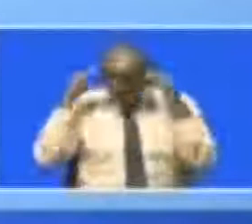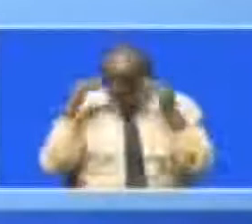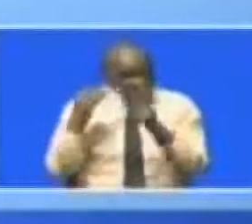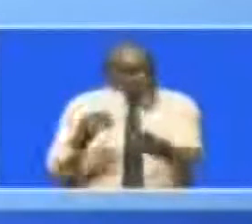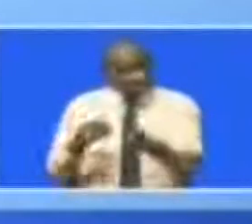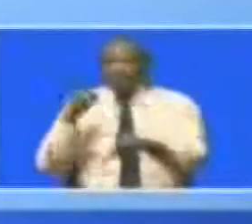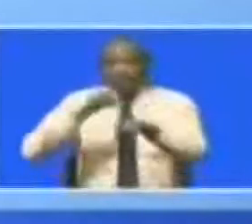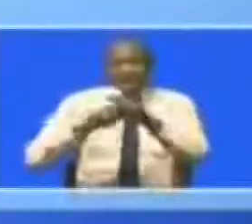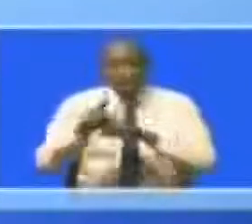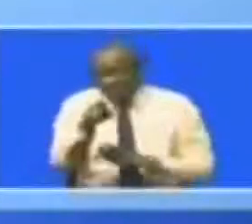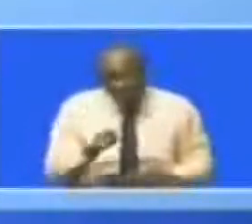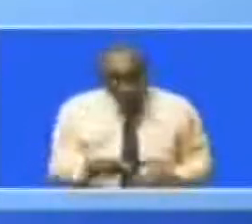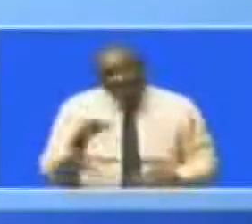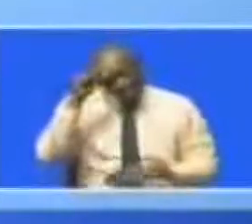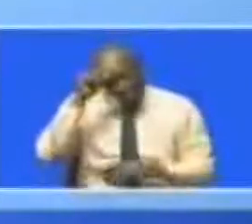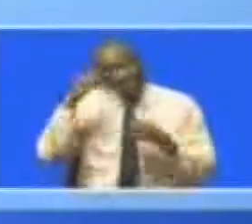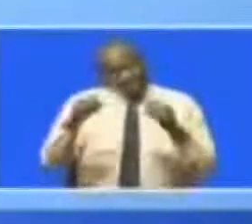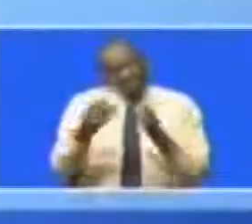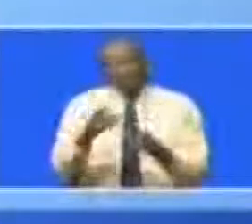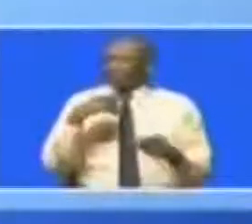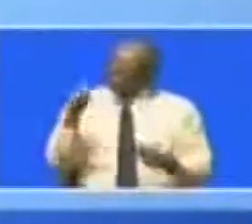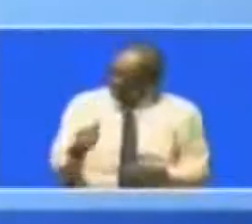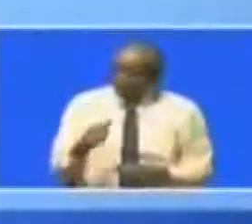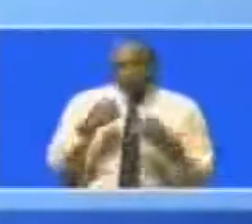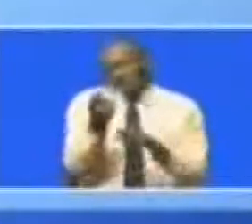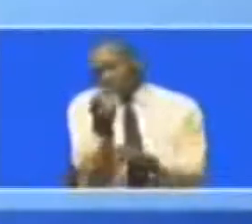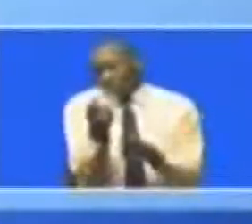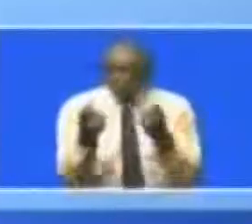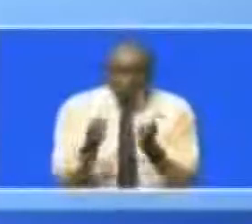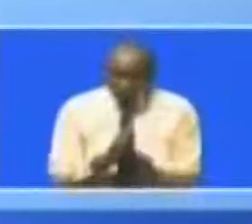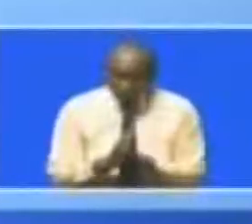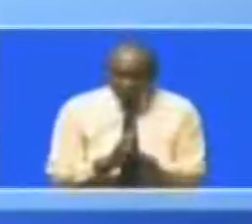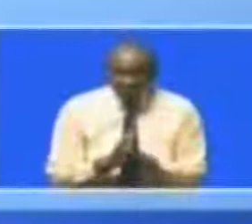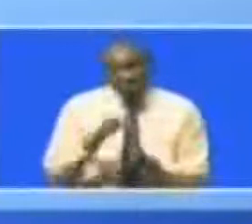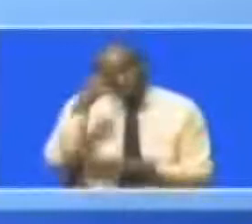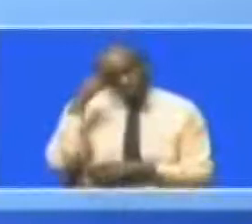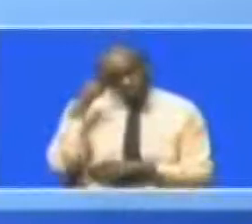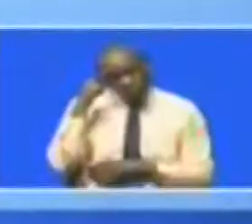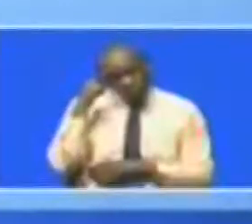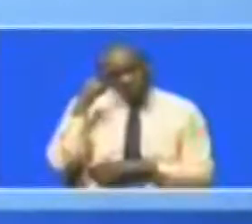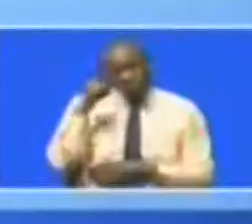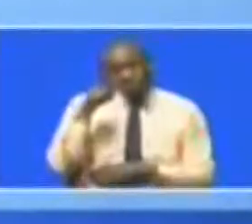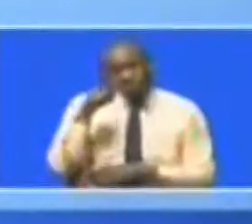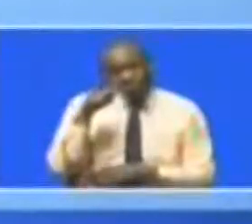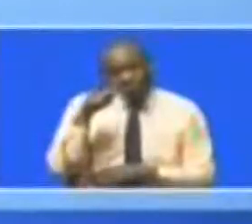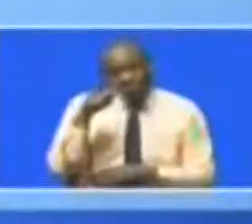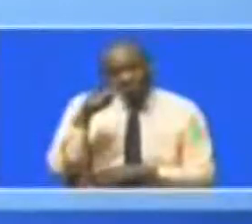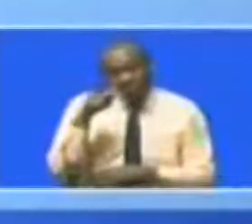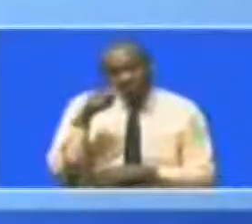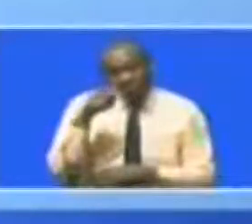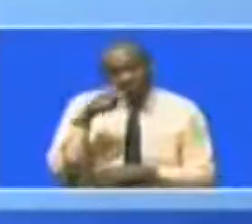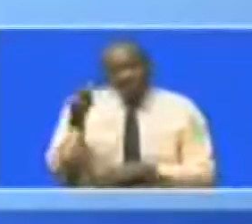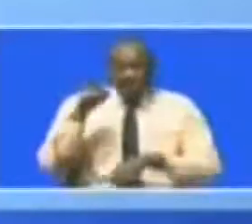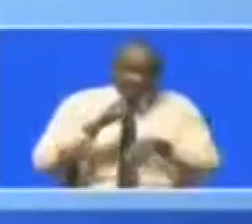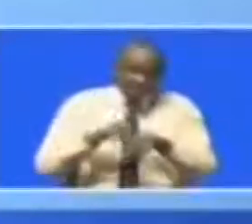tunaona serikali inajaribu, lakini haijafika mwisho. Kwa sababu ingekuwa inafika mwisho, hivi viwango